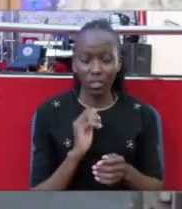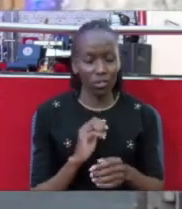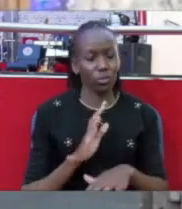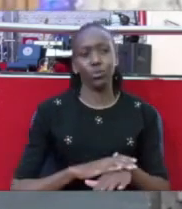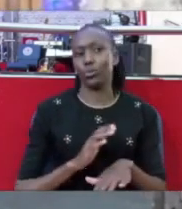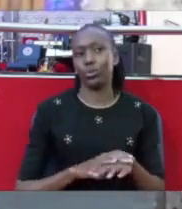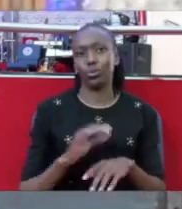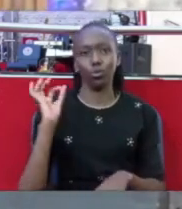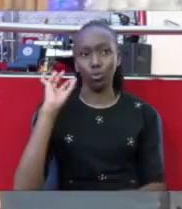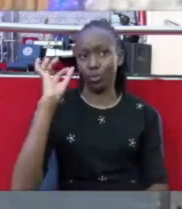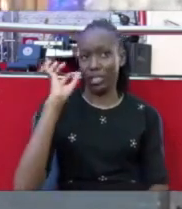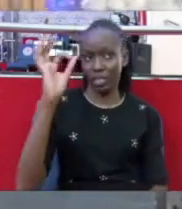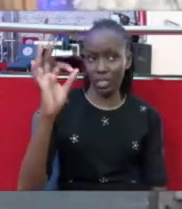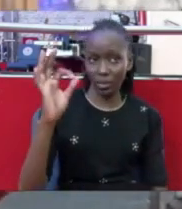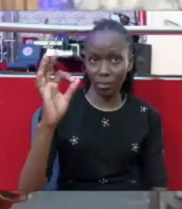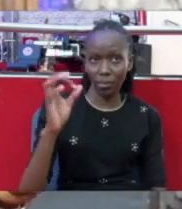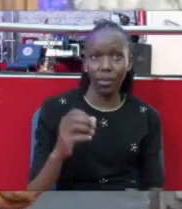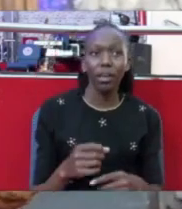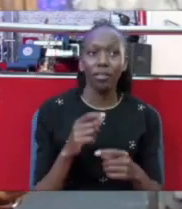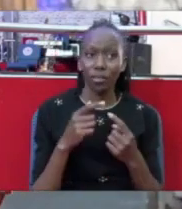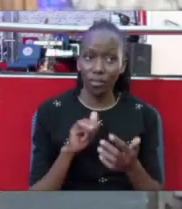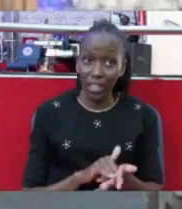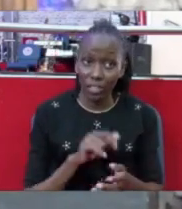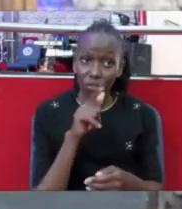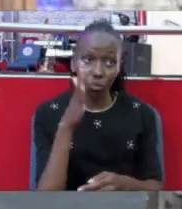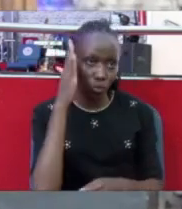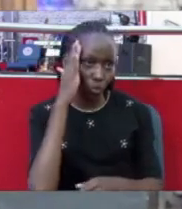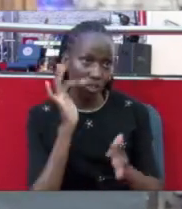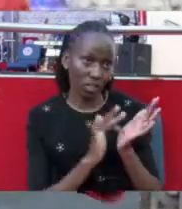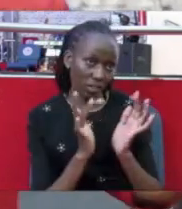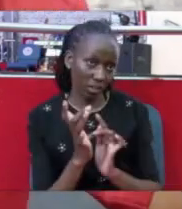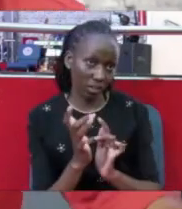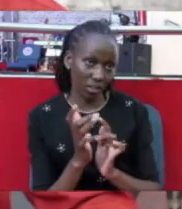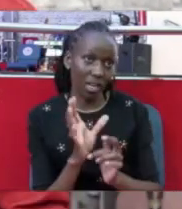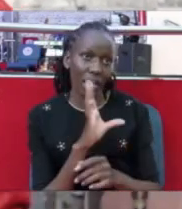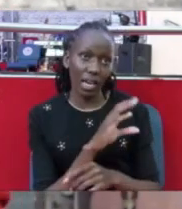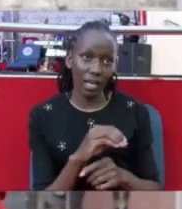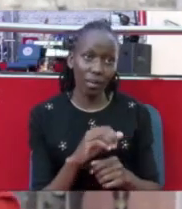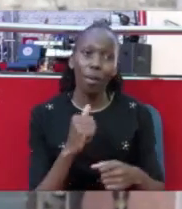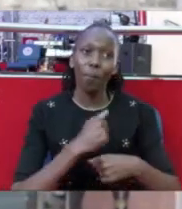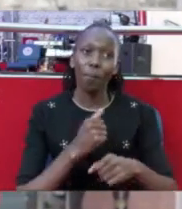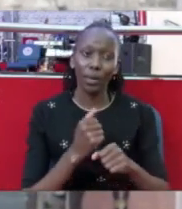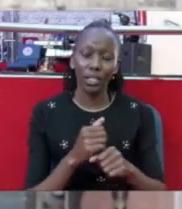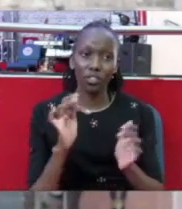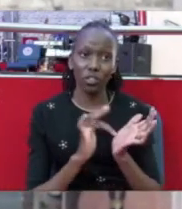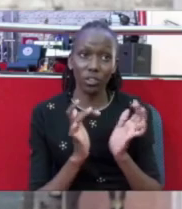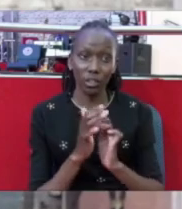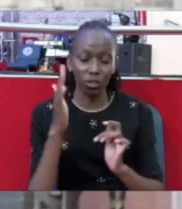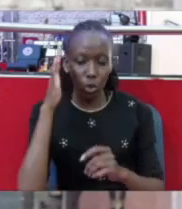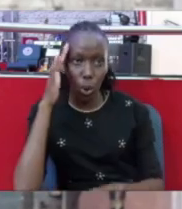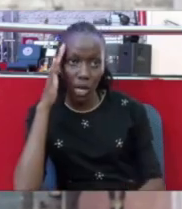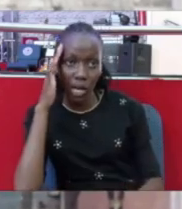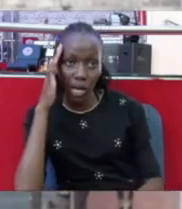nzuri kuenezwa ama kuhubiriwa. That you may know Jesus, ili ujue Yesu, and make him known. Na umfanye ajulikane. But